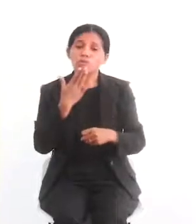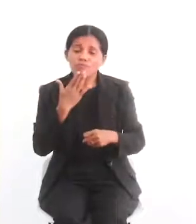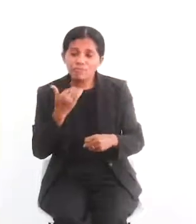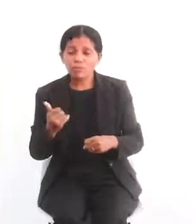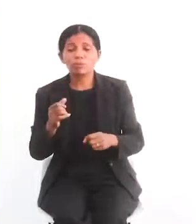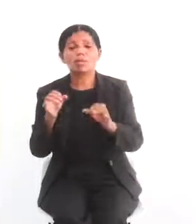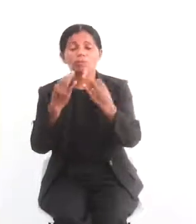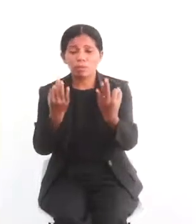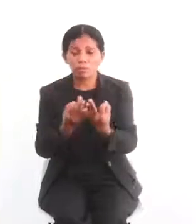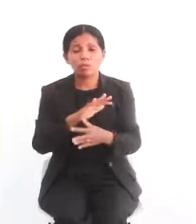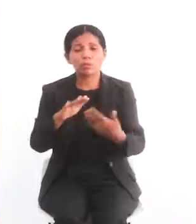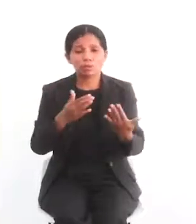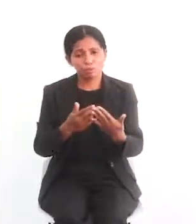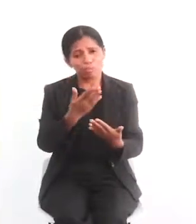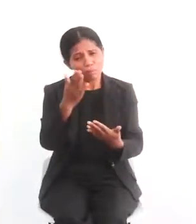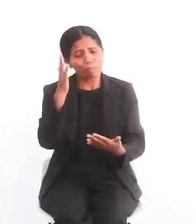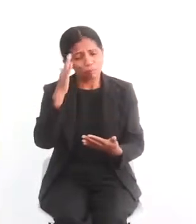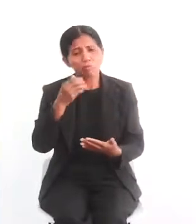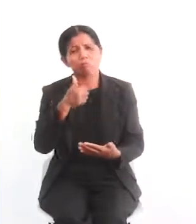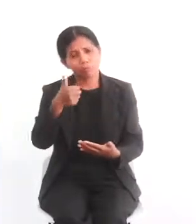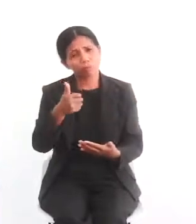familiares. O que acham? Saboroso?